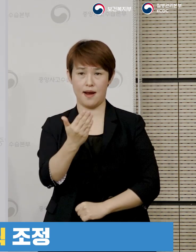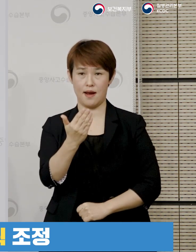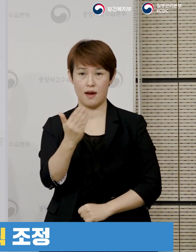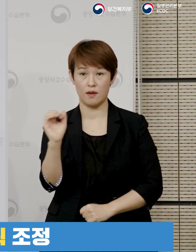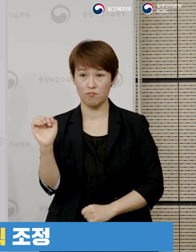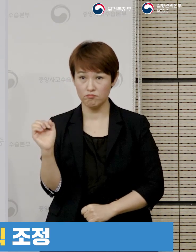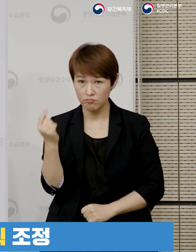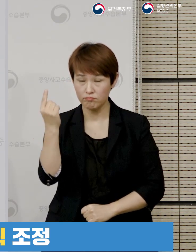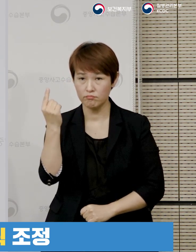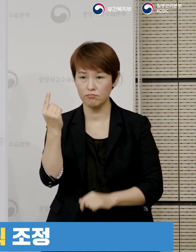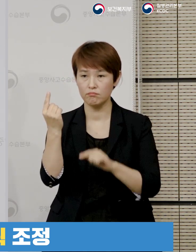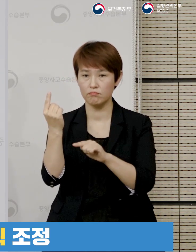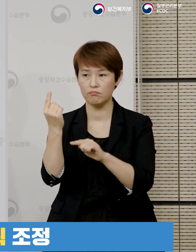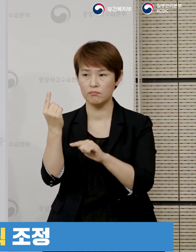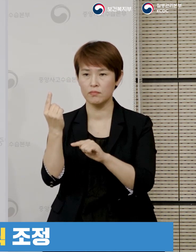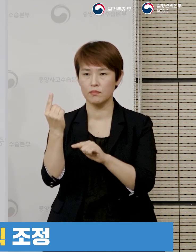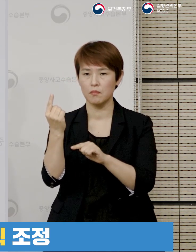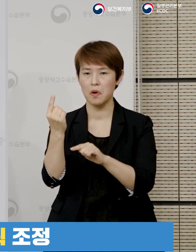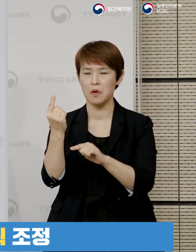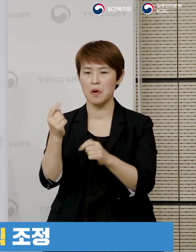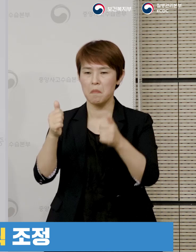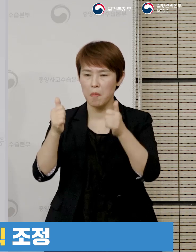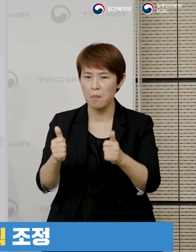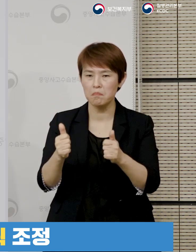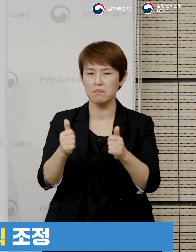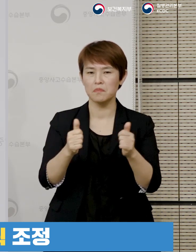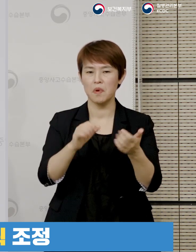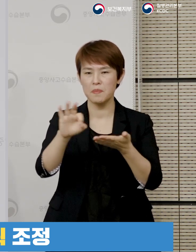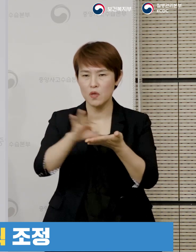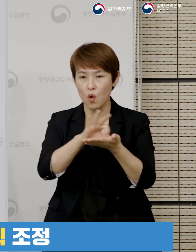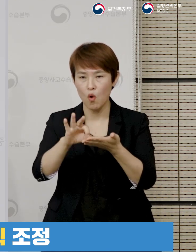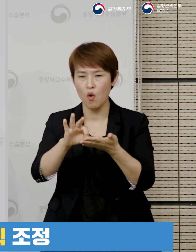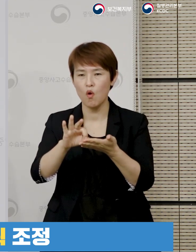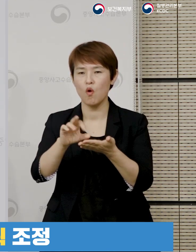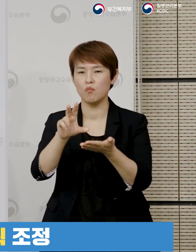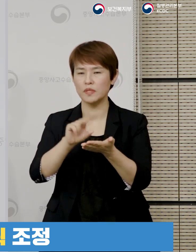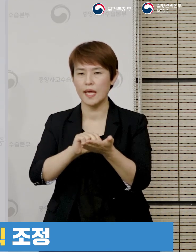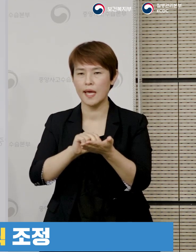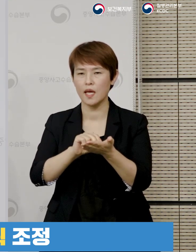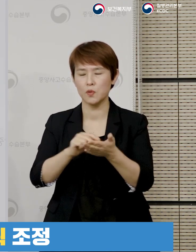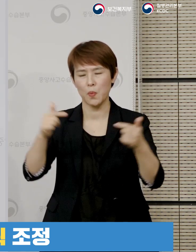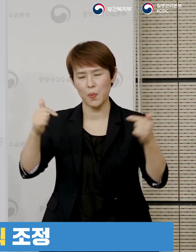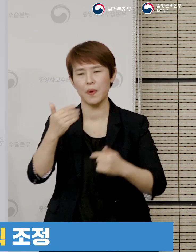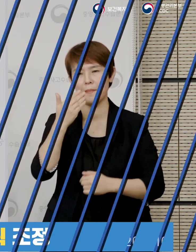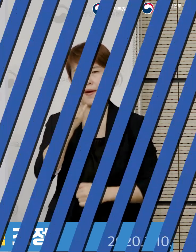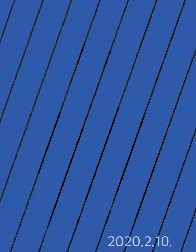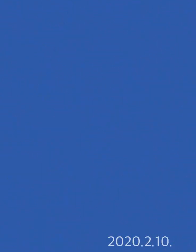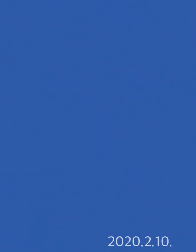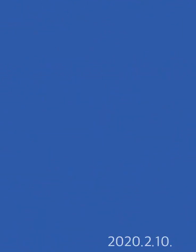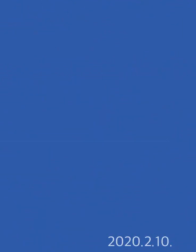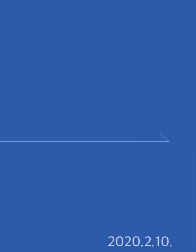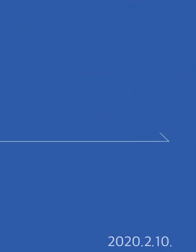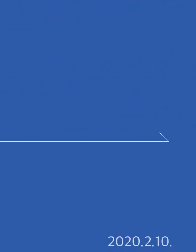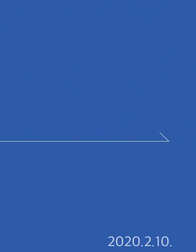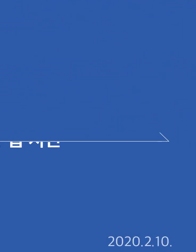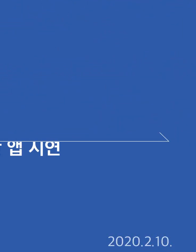있기 때문에 어떤 민사나 또는 어떤 비용 측면에서 최소화될 수 있다고 저희가 파악을 하고 있습니다.